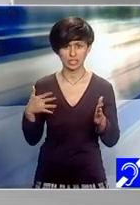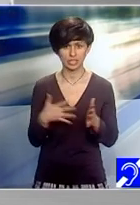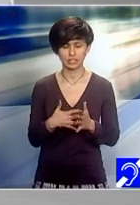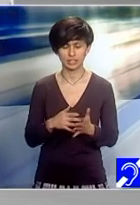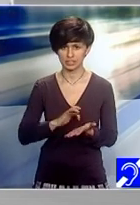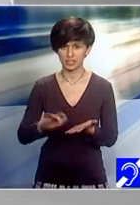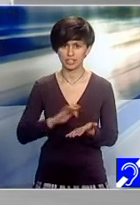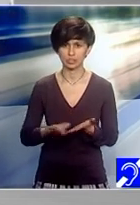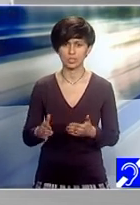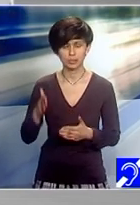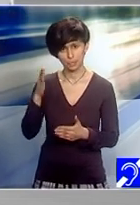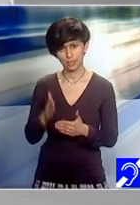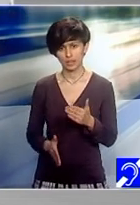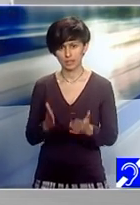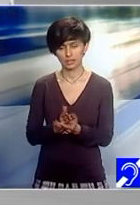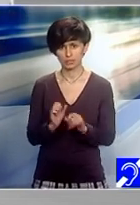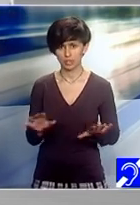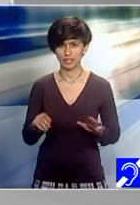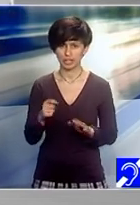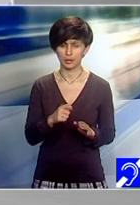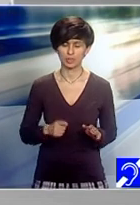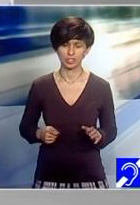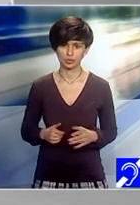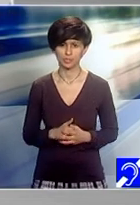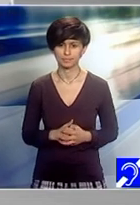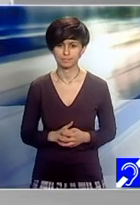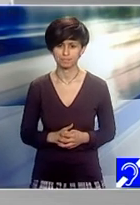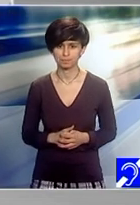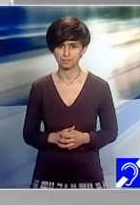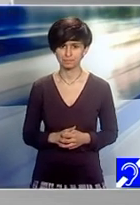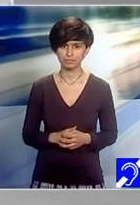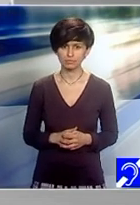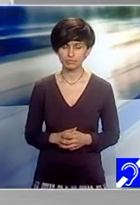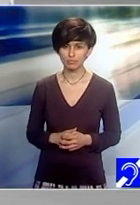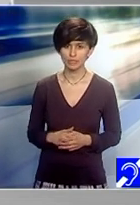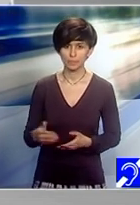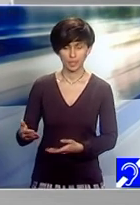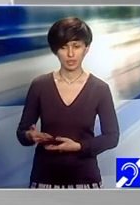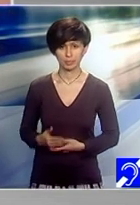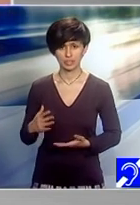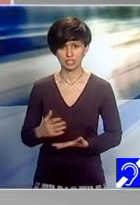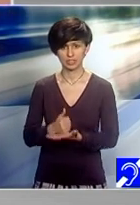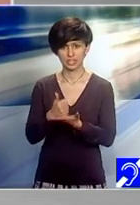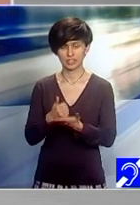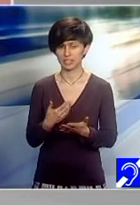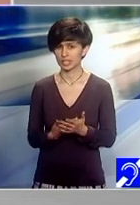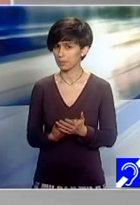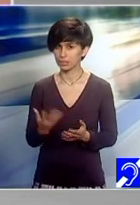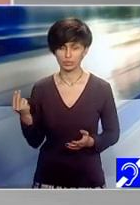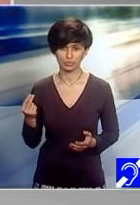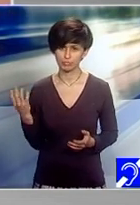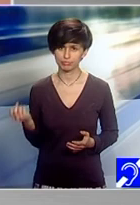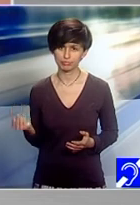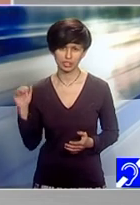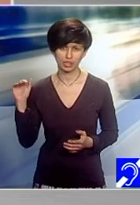terminarea acestui proiect. Finanțarea pentru ce? Pentru achiziționarea de unități mobile? Pentru plata